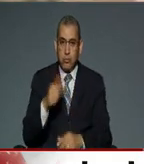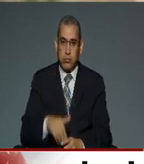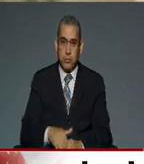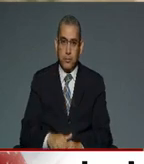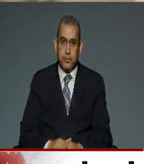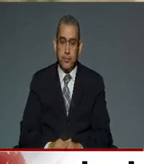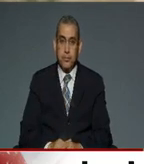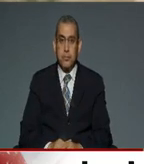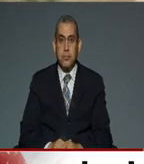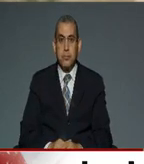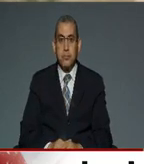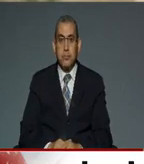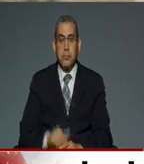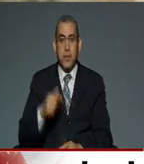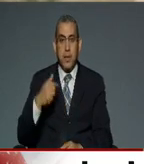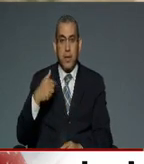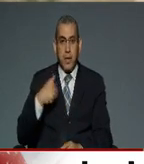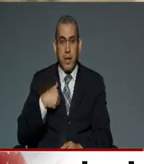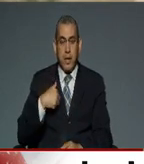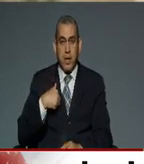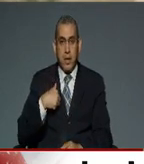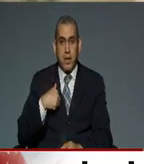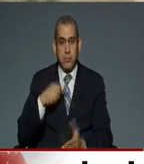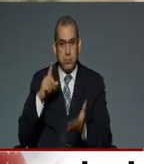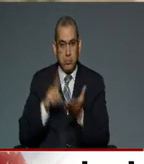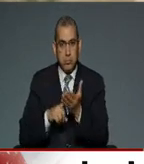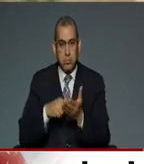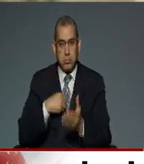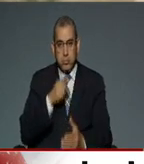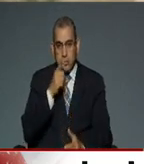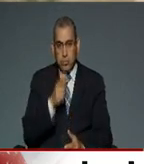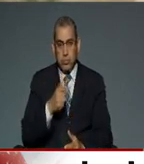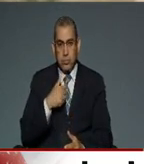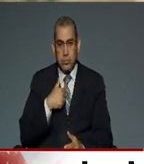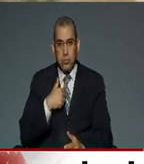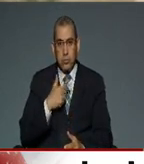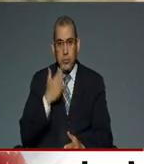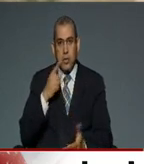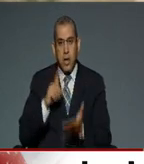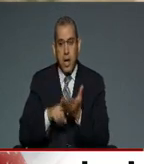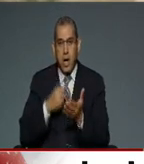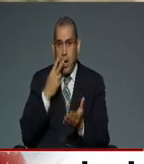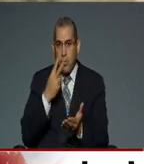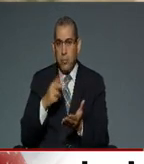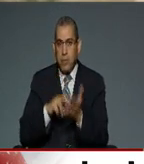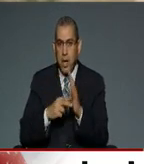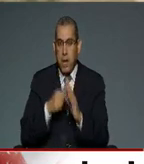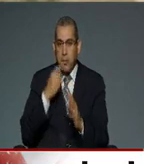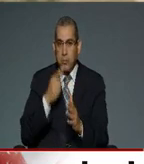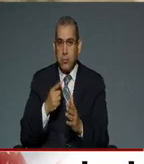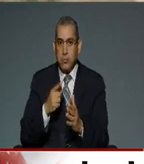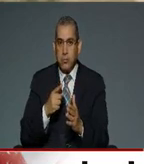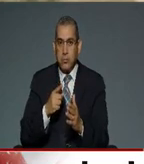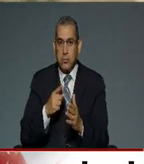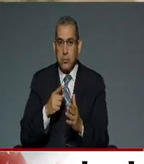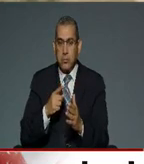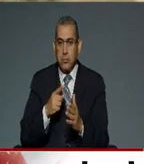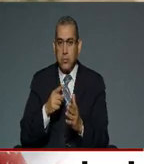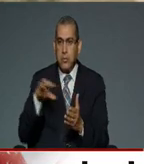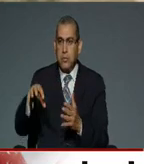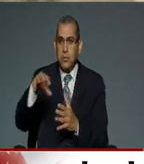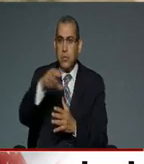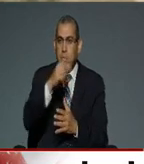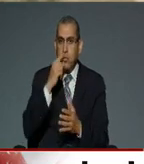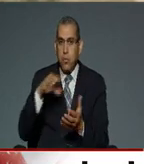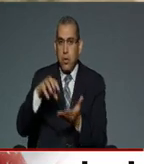ما انا في الواقع معجب للغايه بالطريقه التي تدير فخامتكم بها البلاد